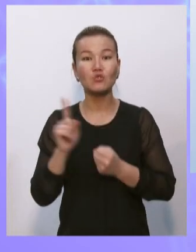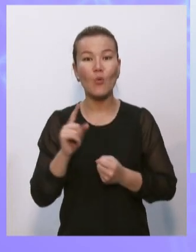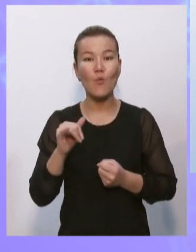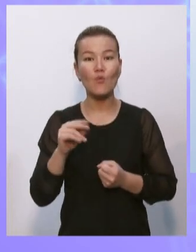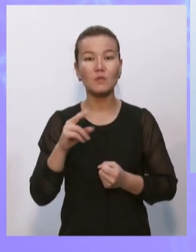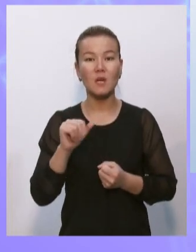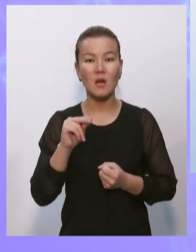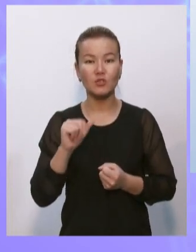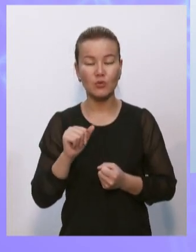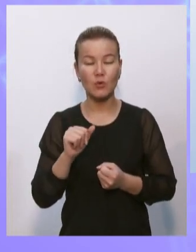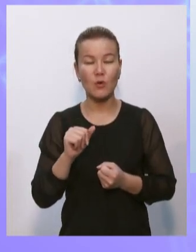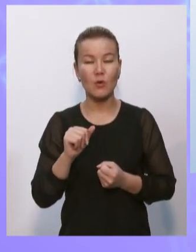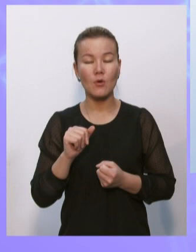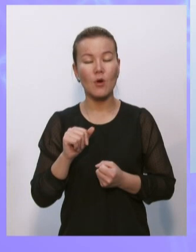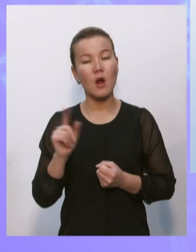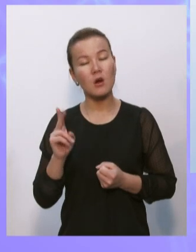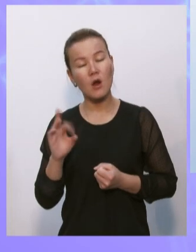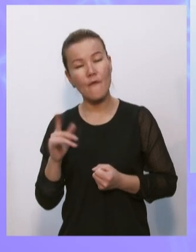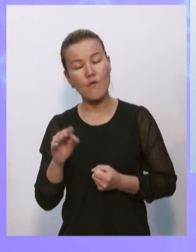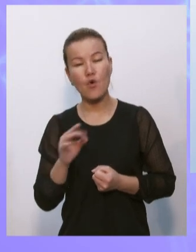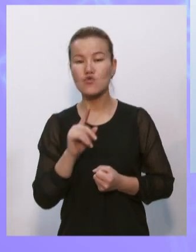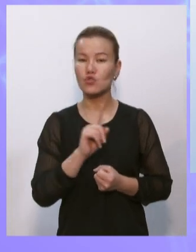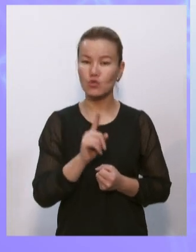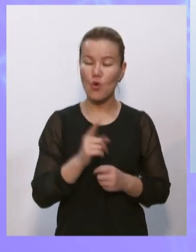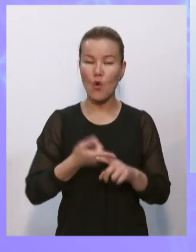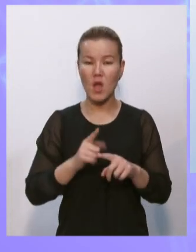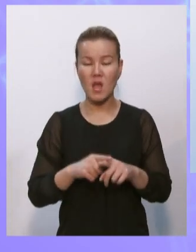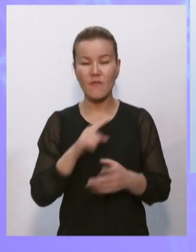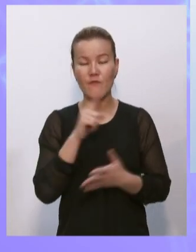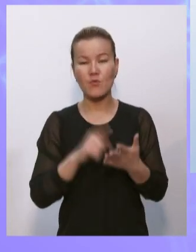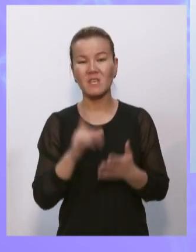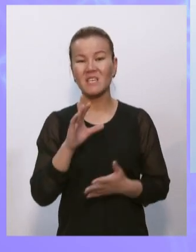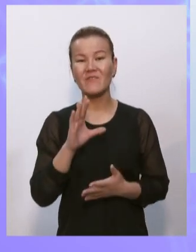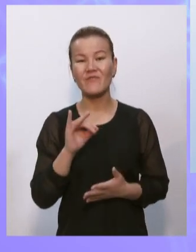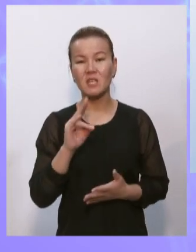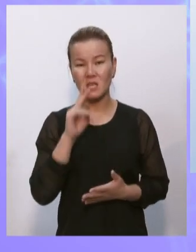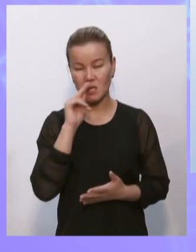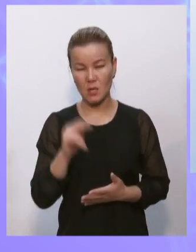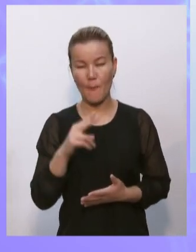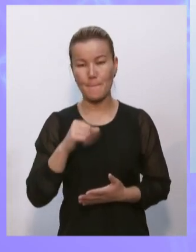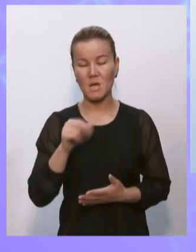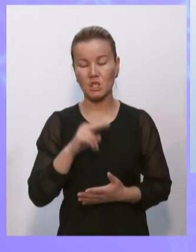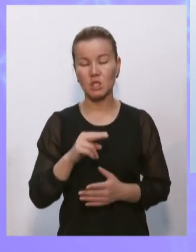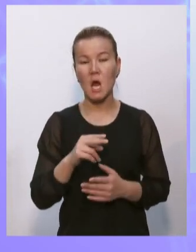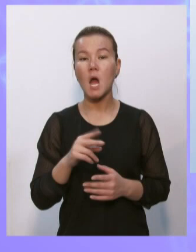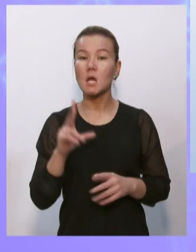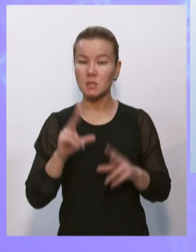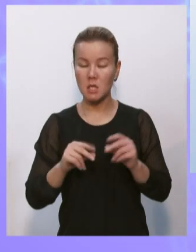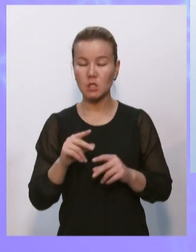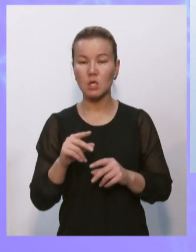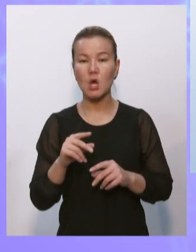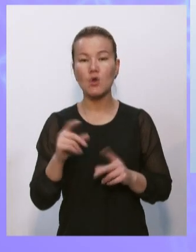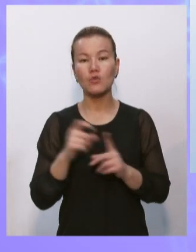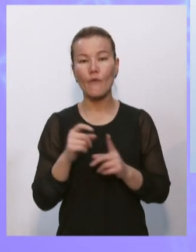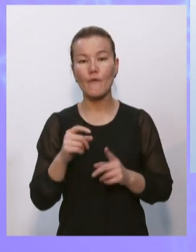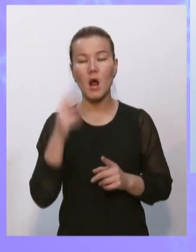удачу. «Кого» «что» – это вопросы винительного падежа. Значит, слово «кота» стоит